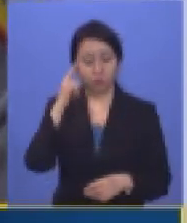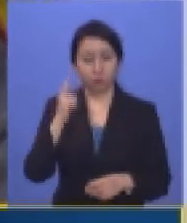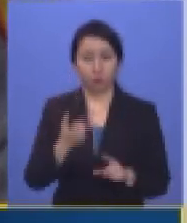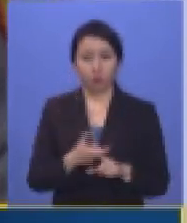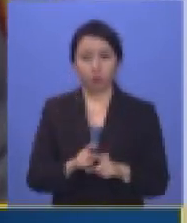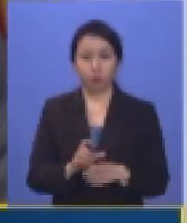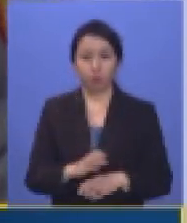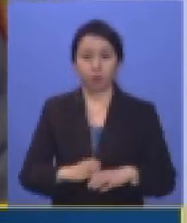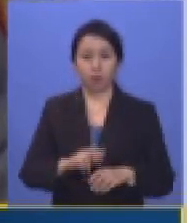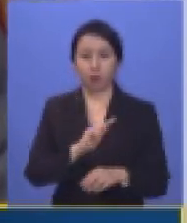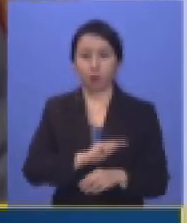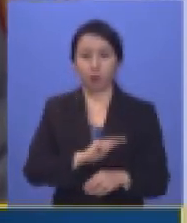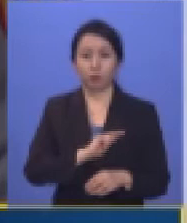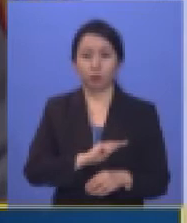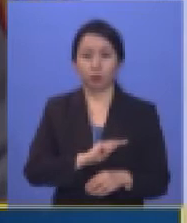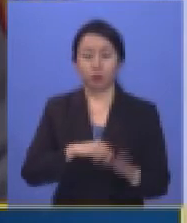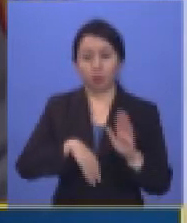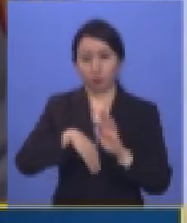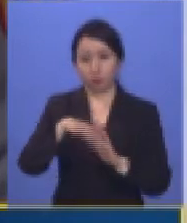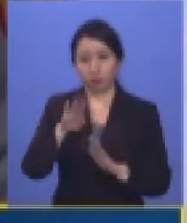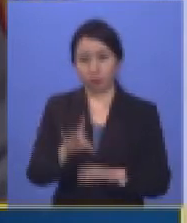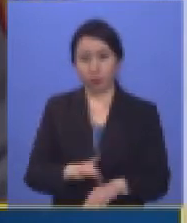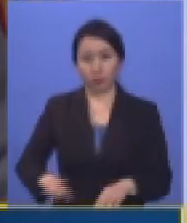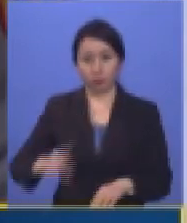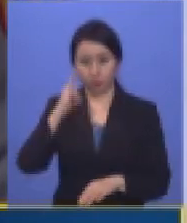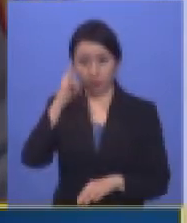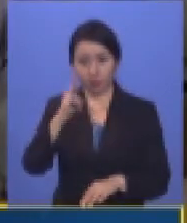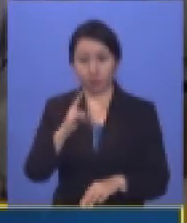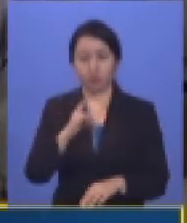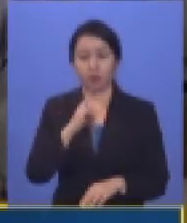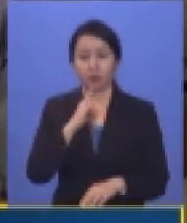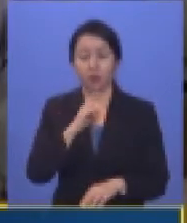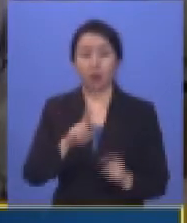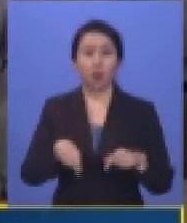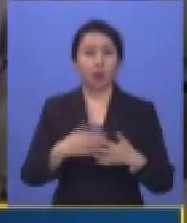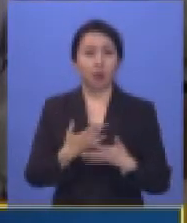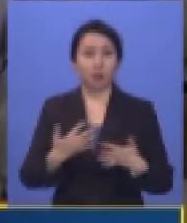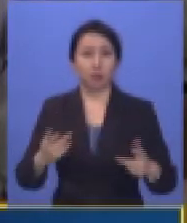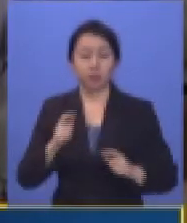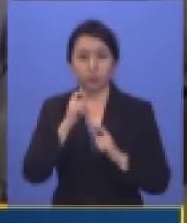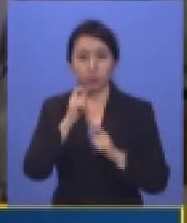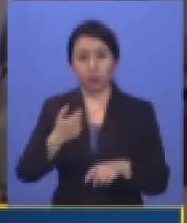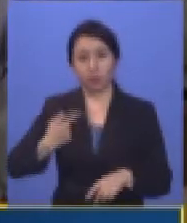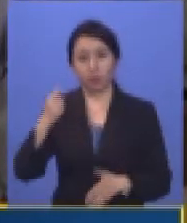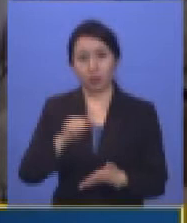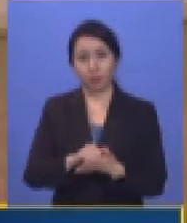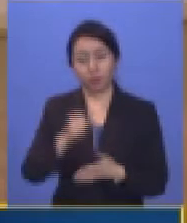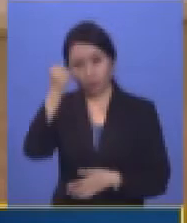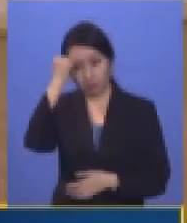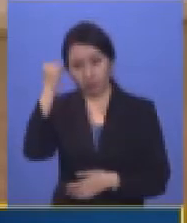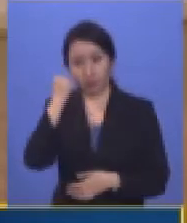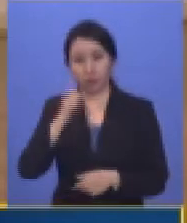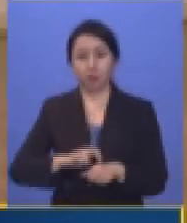личным временем, работают на благо Республики Казахстан. Различными наградами, грамотами и